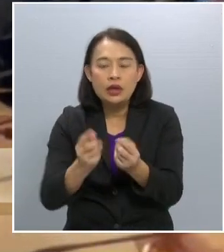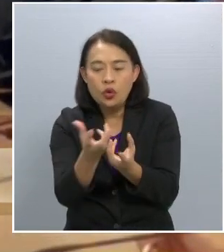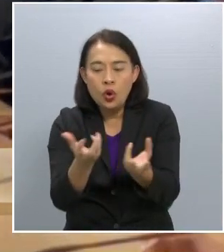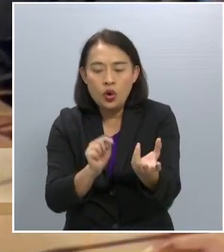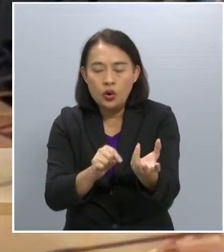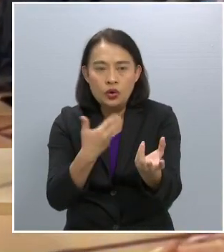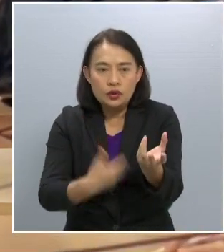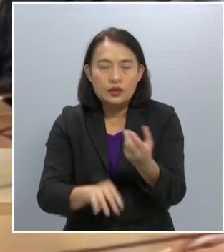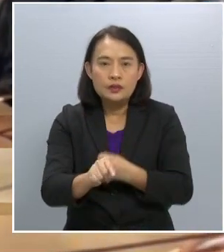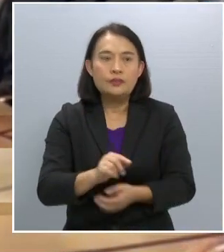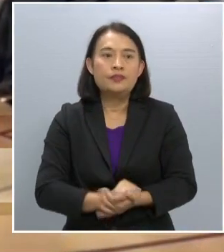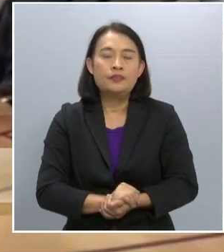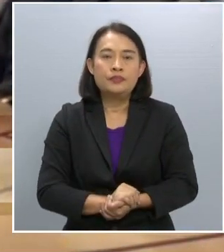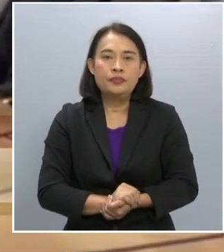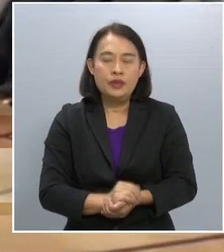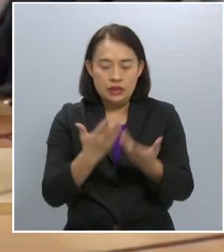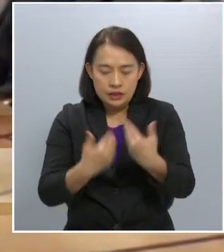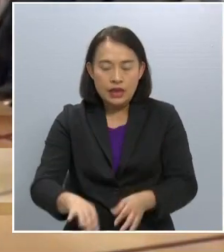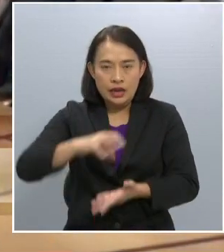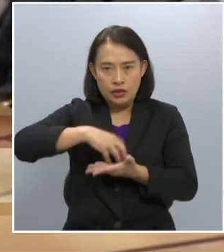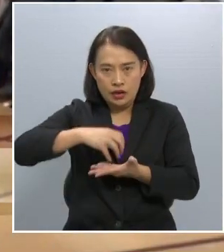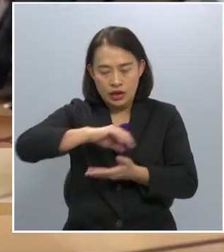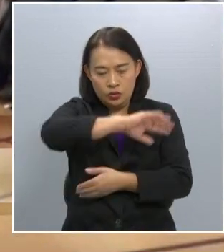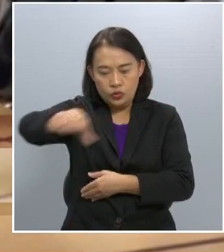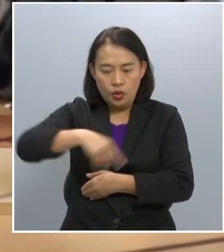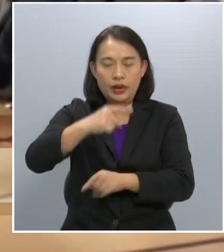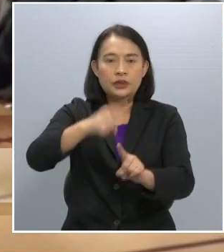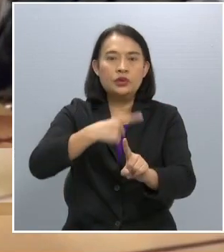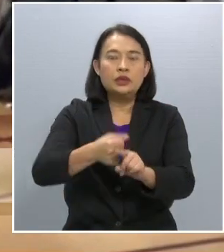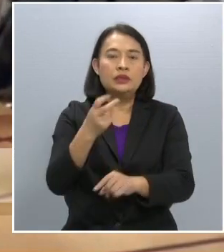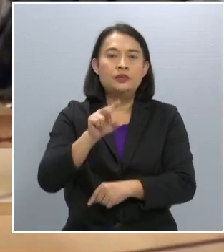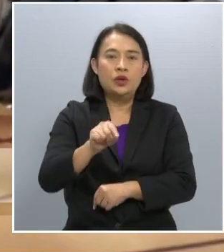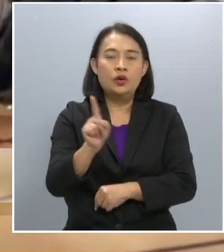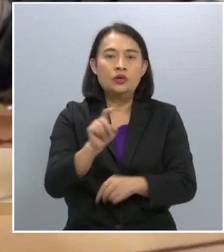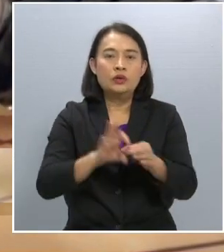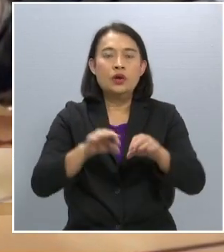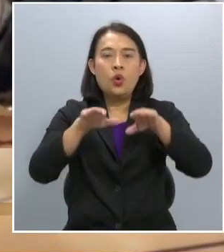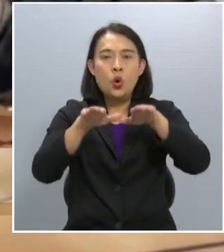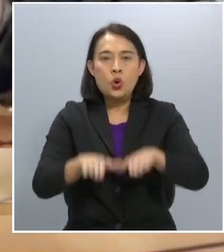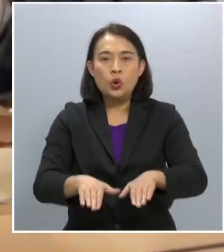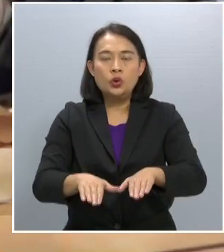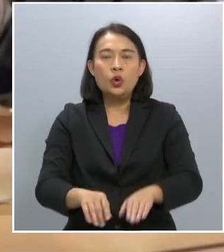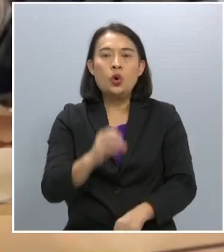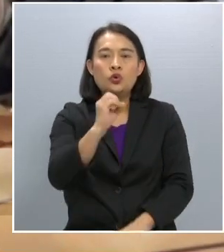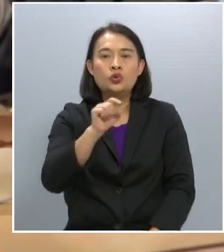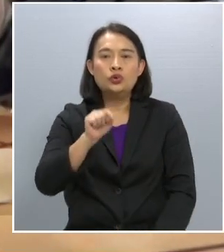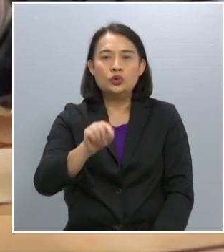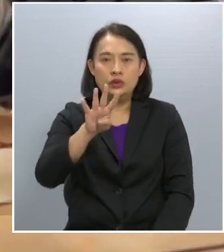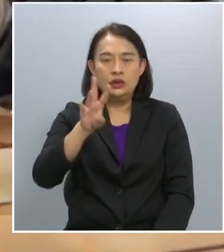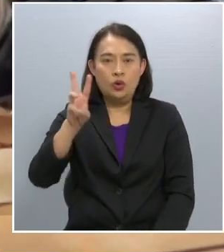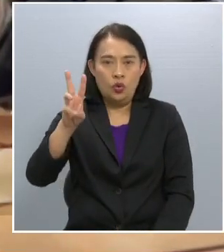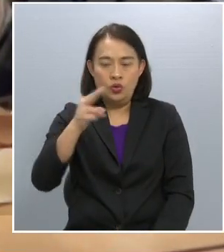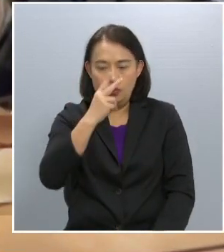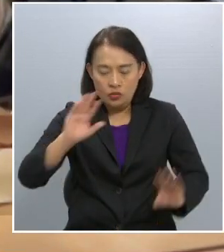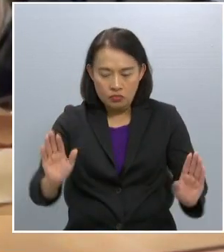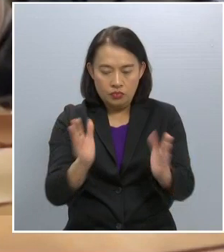พากรท่านเปิดเผยดัชนีเงินเฟื้อทั่วไปเดือนธันวาคมลดลง0.46เมื่อเทียบกับ